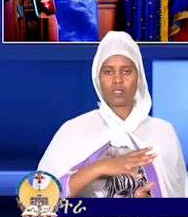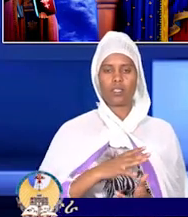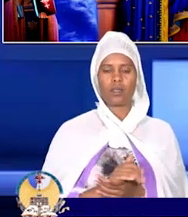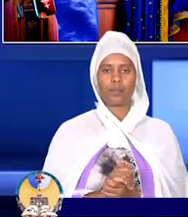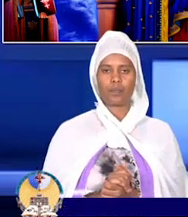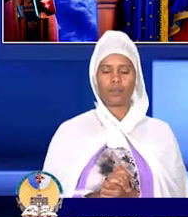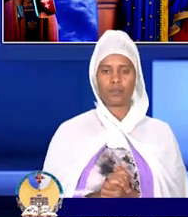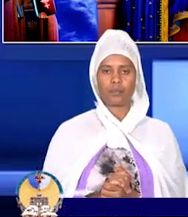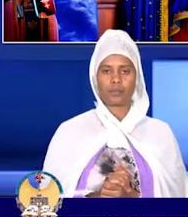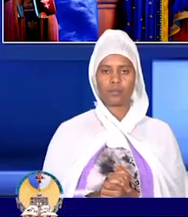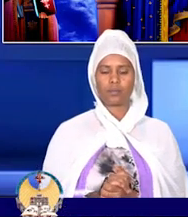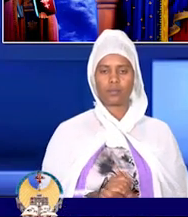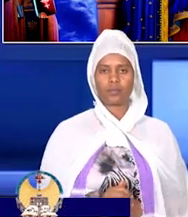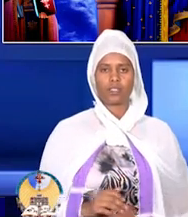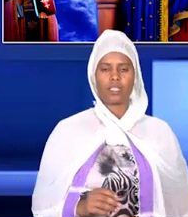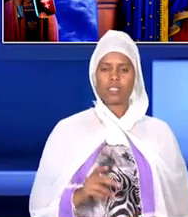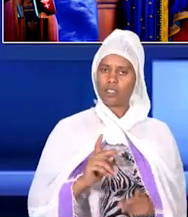ብተረዳእነቶምን እንኣምን ዘለና።